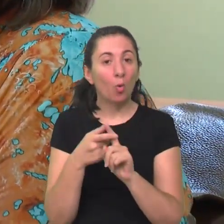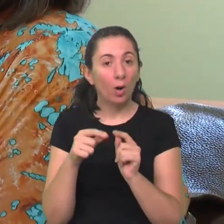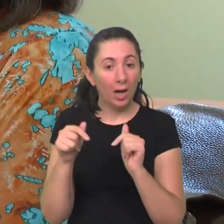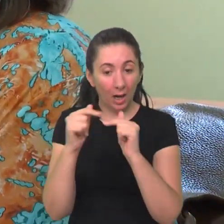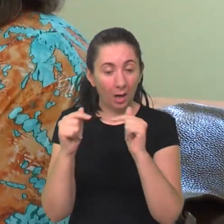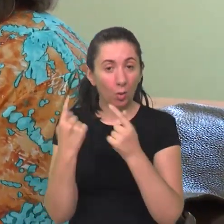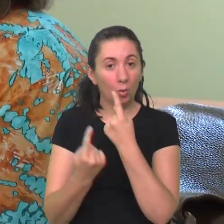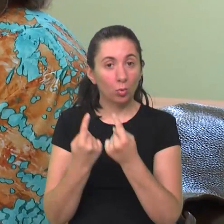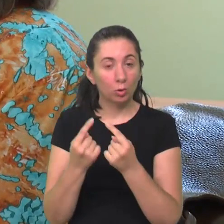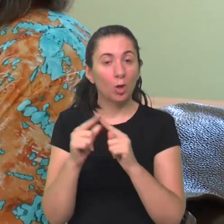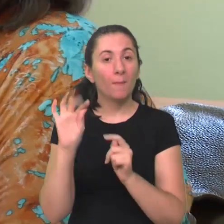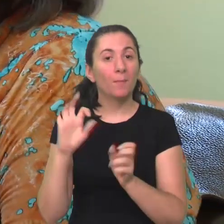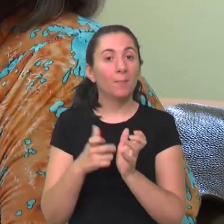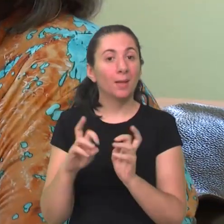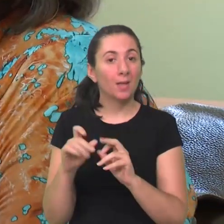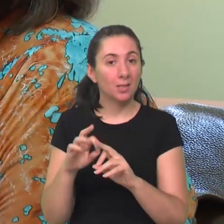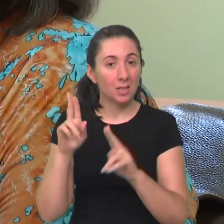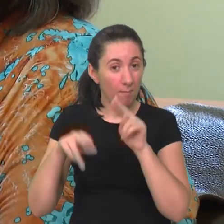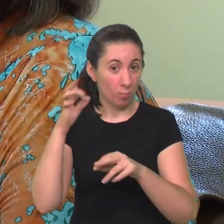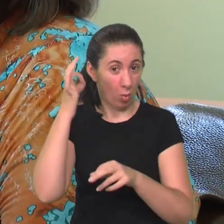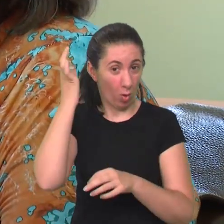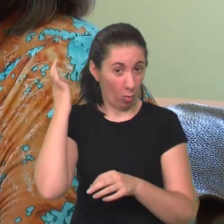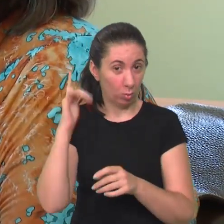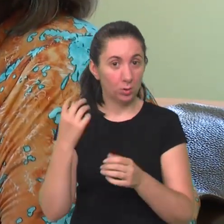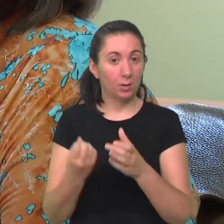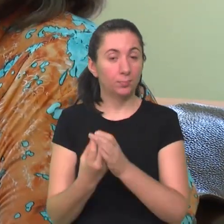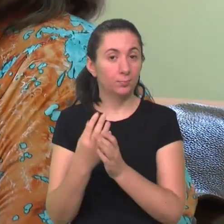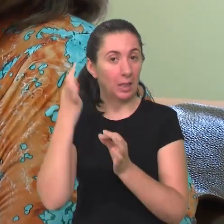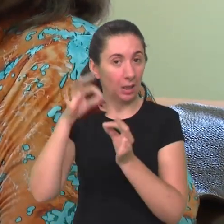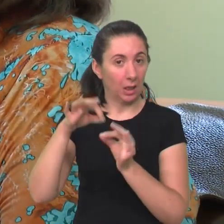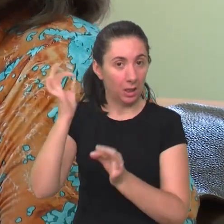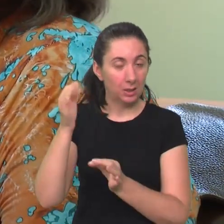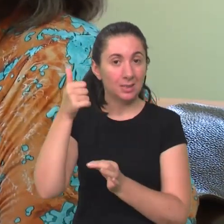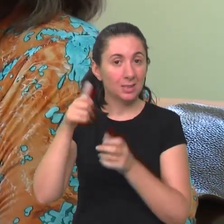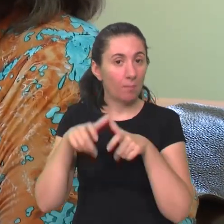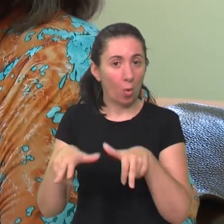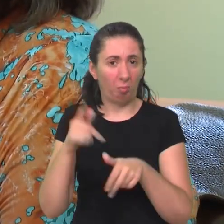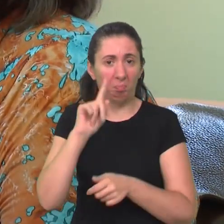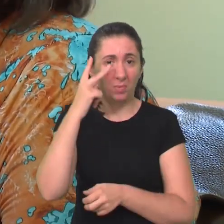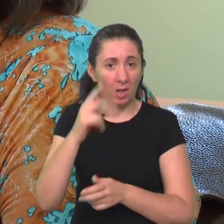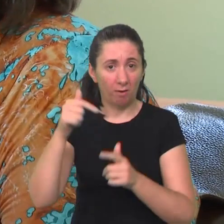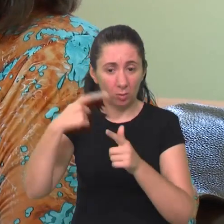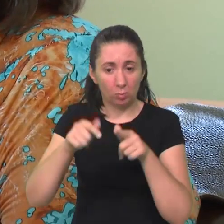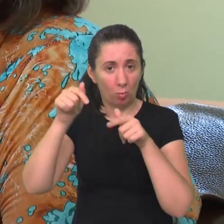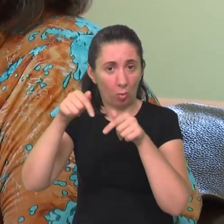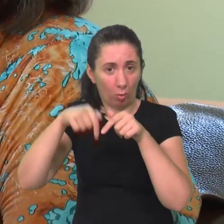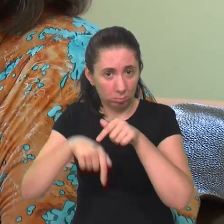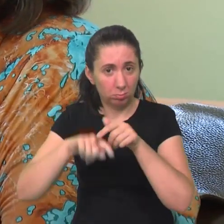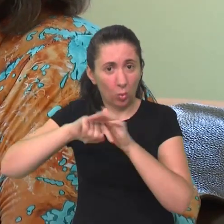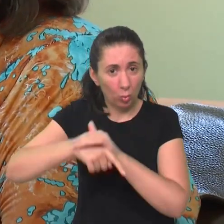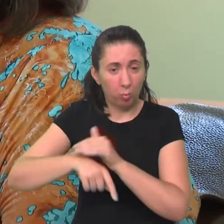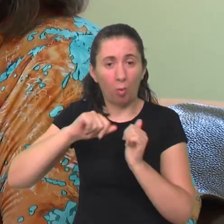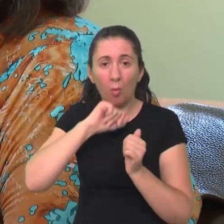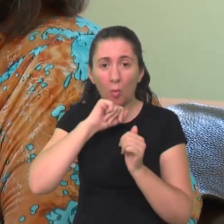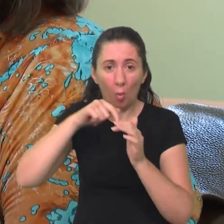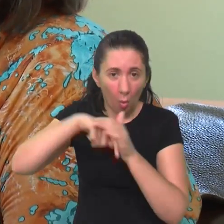folikulu događa pigmentacija i stvaranje vlase. Sam korijen mi ne vidimo ovako zato što on ipak u dubljem